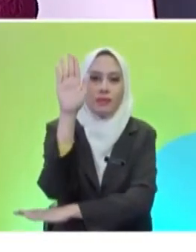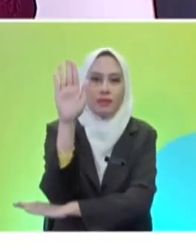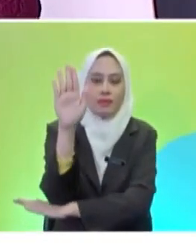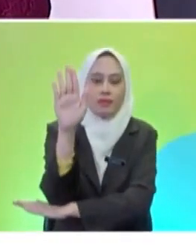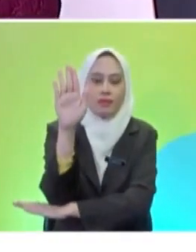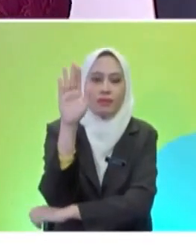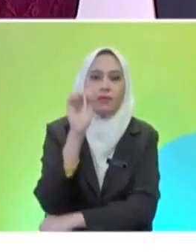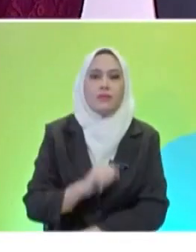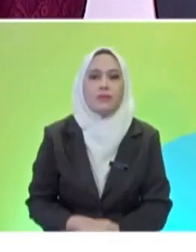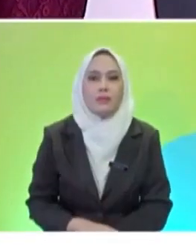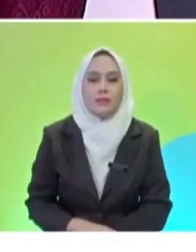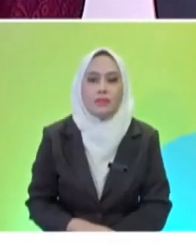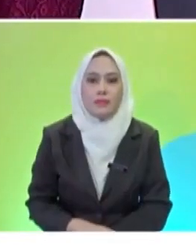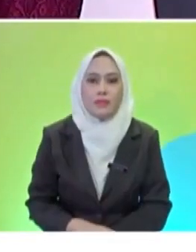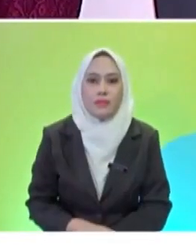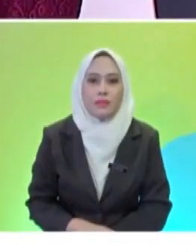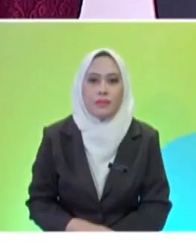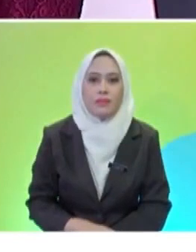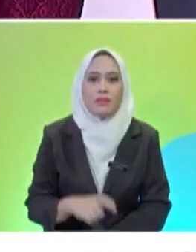sebut sama-sama.